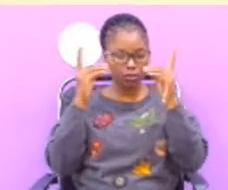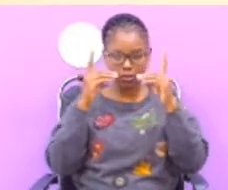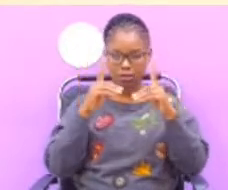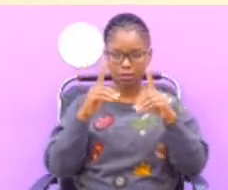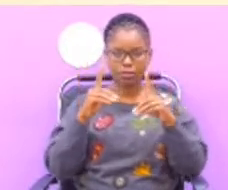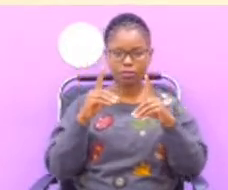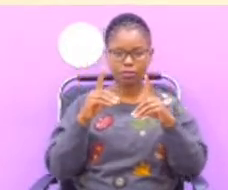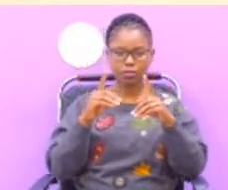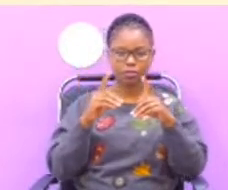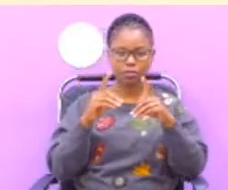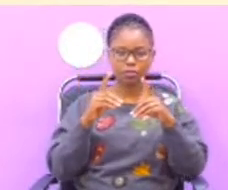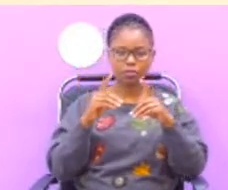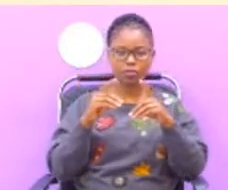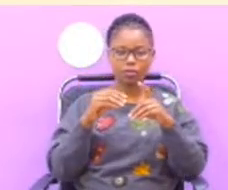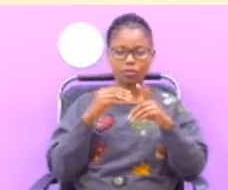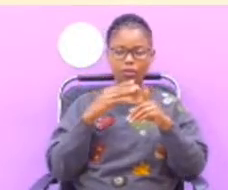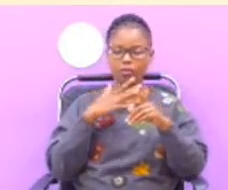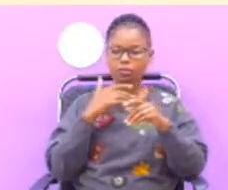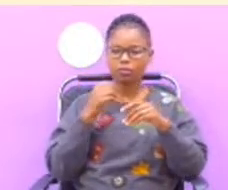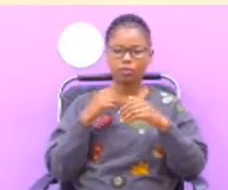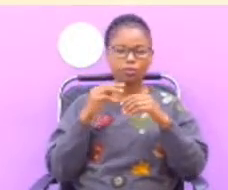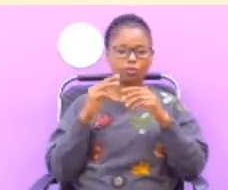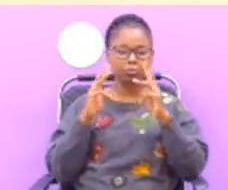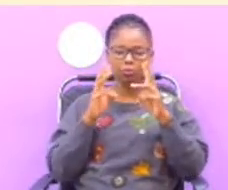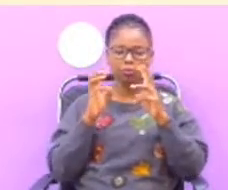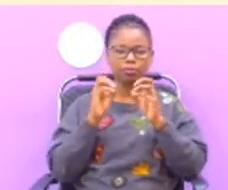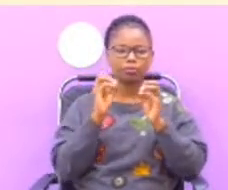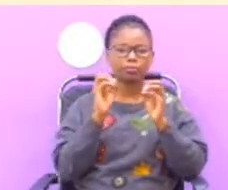wa arĩa maragia matarĩ na tũkũtũkũ